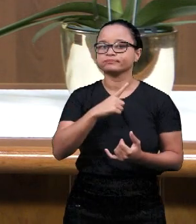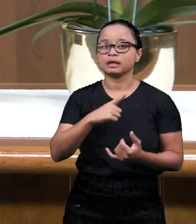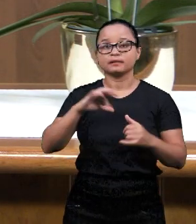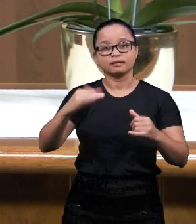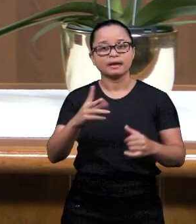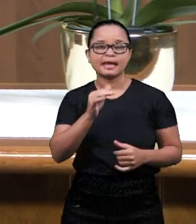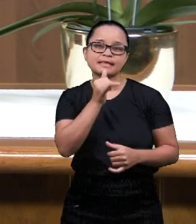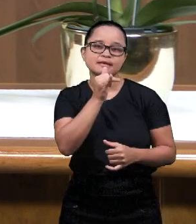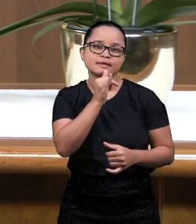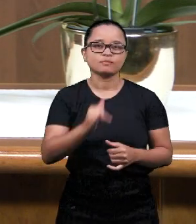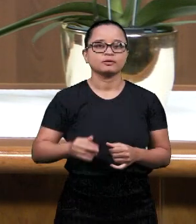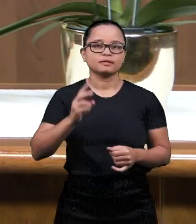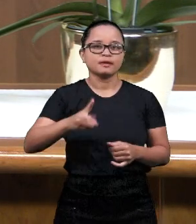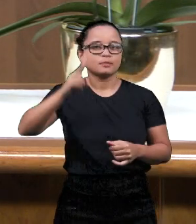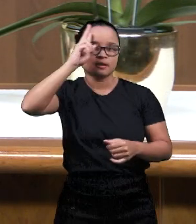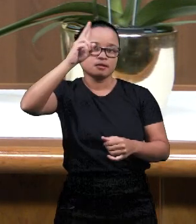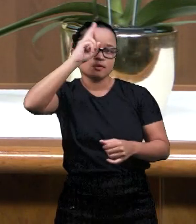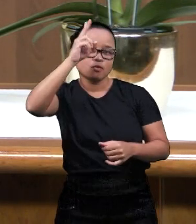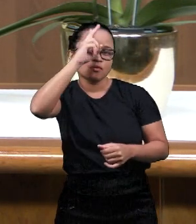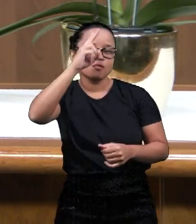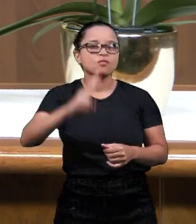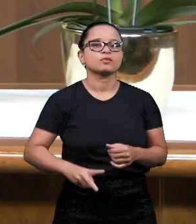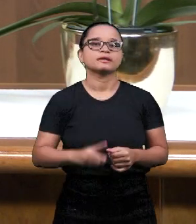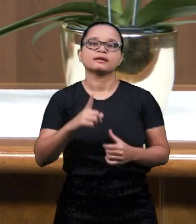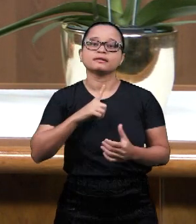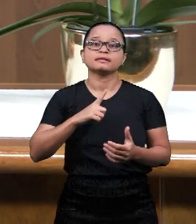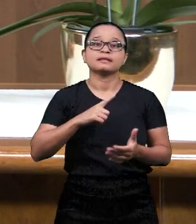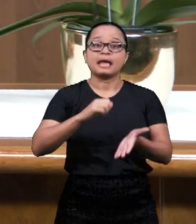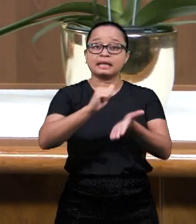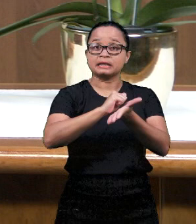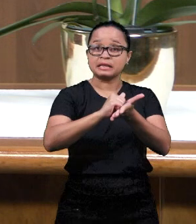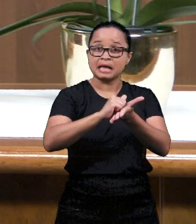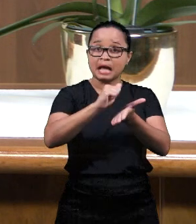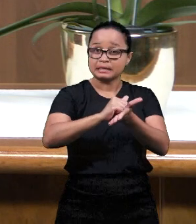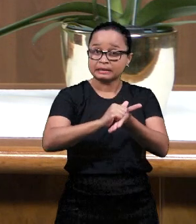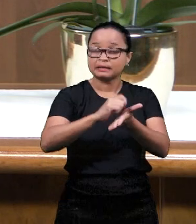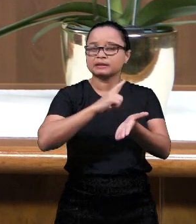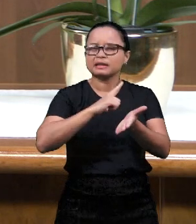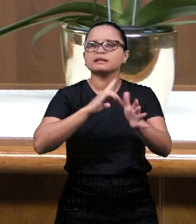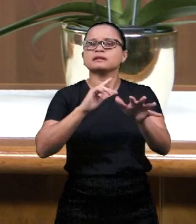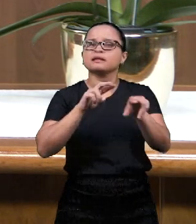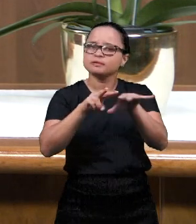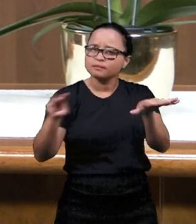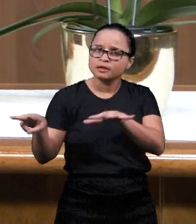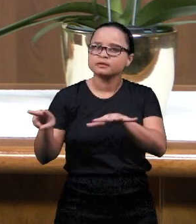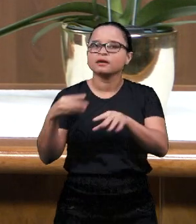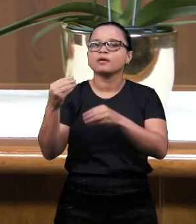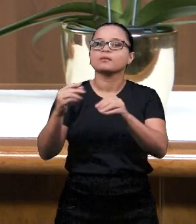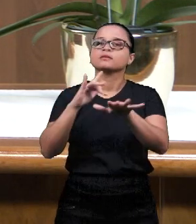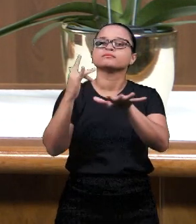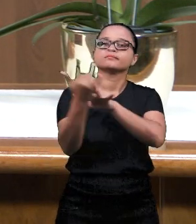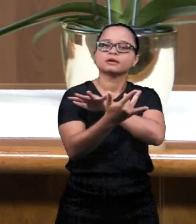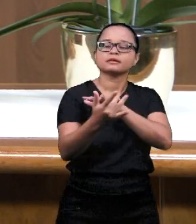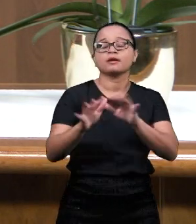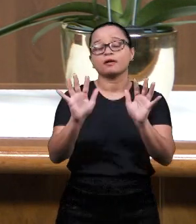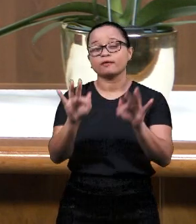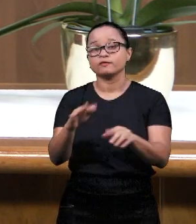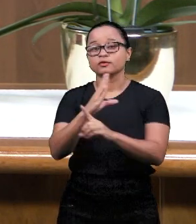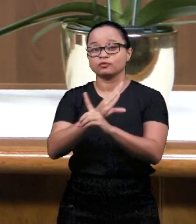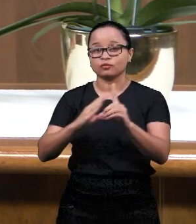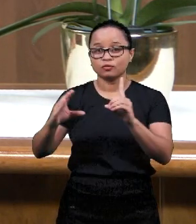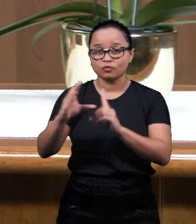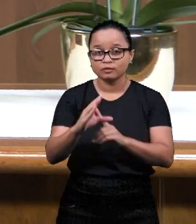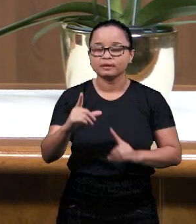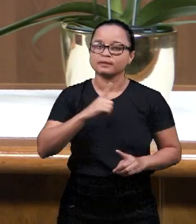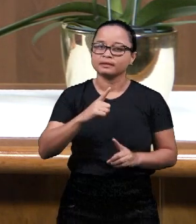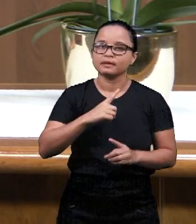informations intéressantes. Tous les lundis, notre agenda sémanal qui est mis dans nos réseaux sociaux. Nous arrivons à la fin de ce culte. Il y